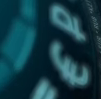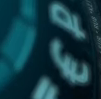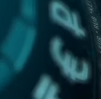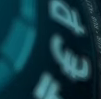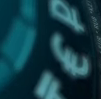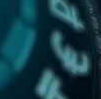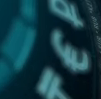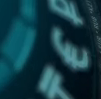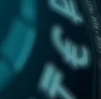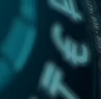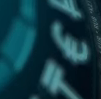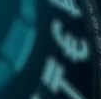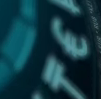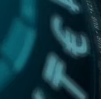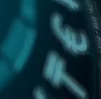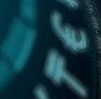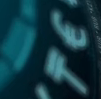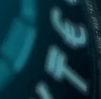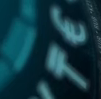Российский рубль 6 тенге 1 тиен.